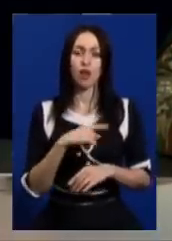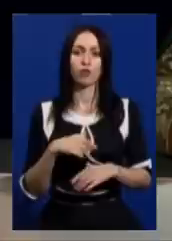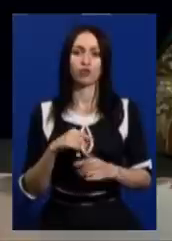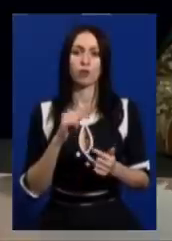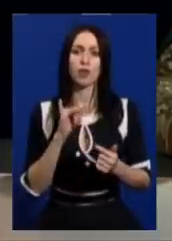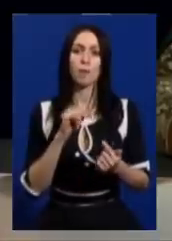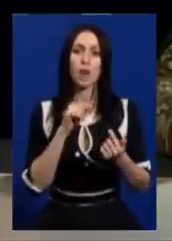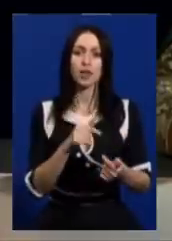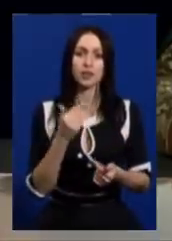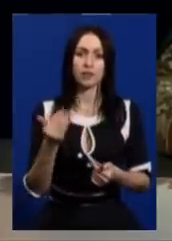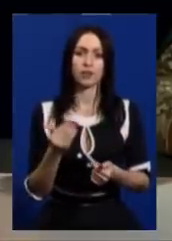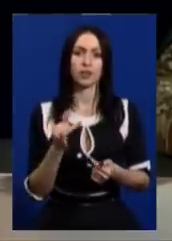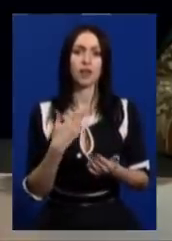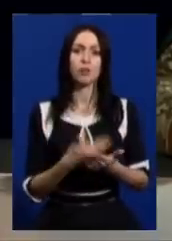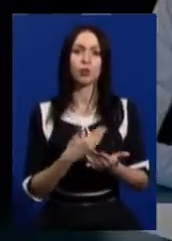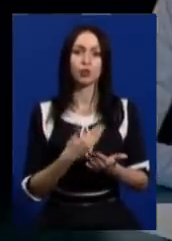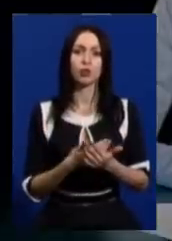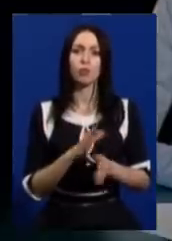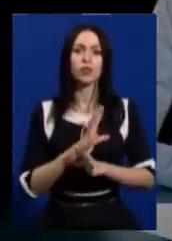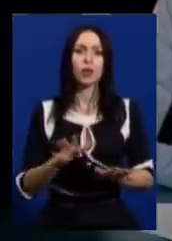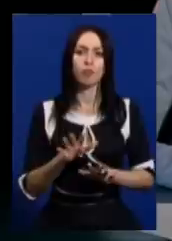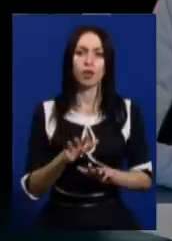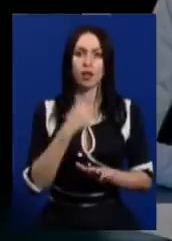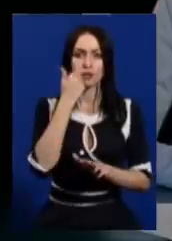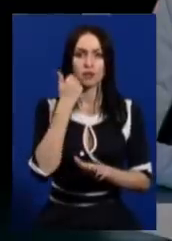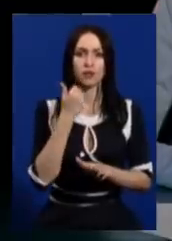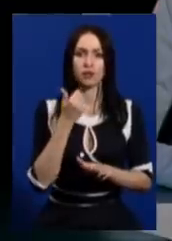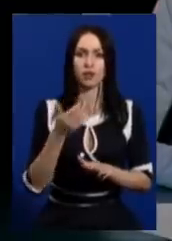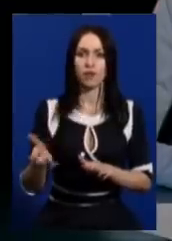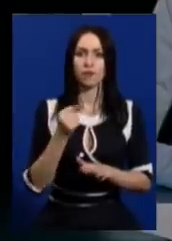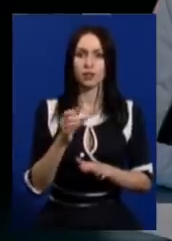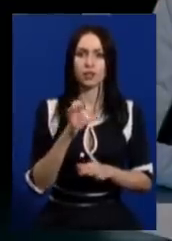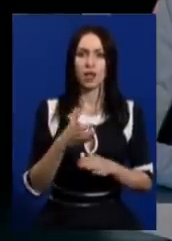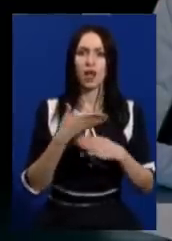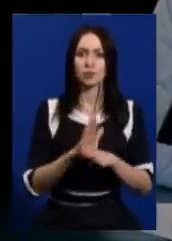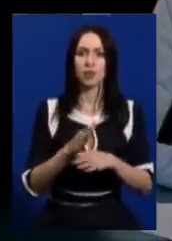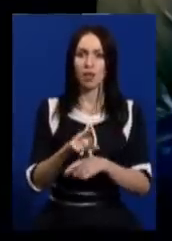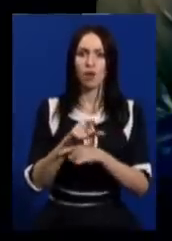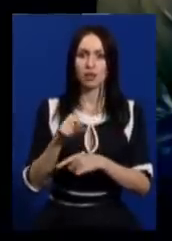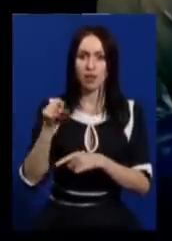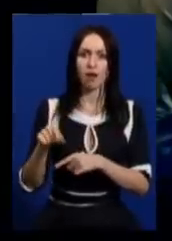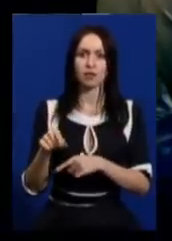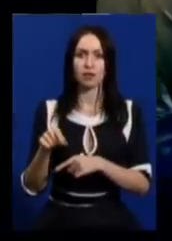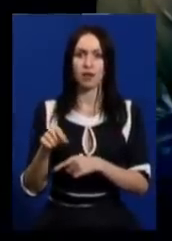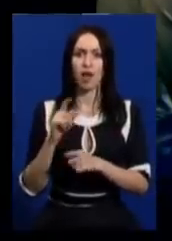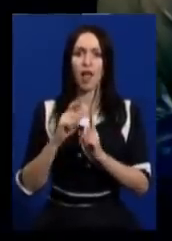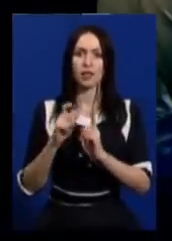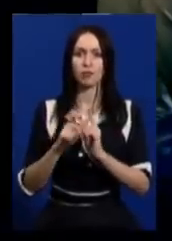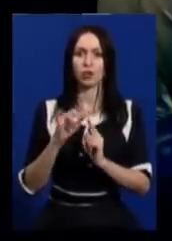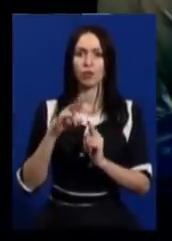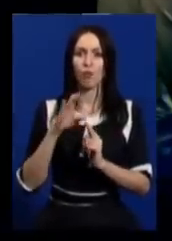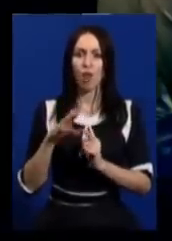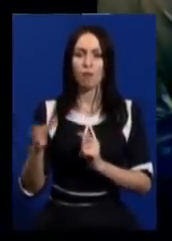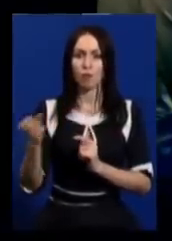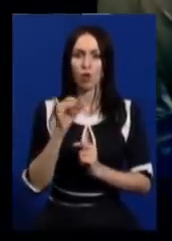противника, и, допустим, не было зазорно снять с разбитого танка крупнокалиберный пулемет и